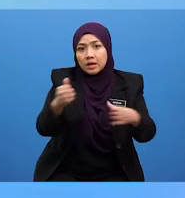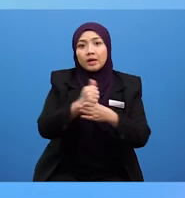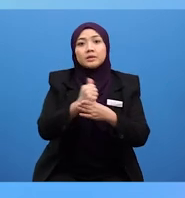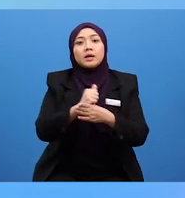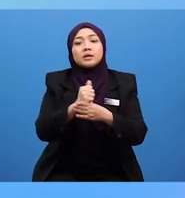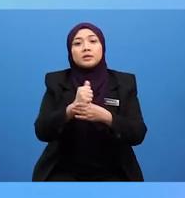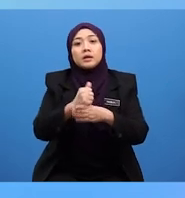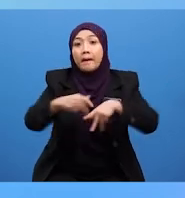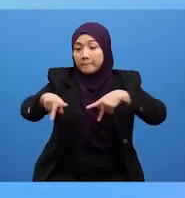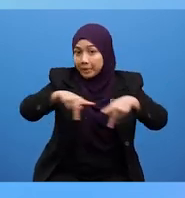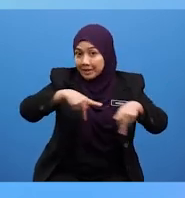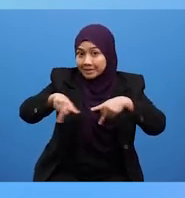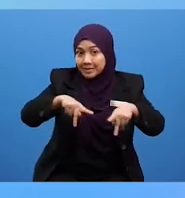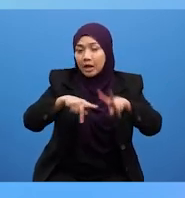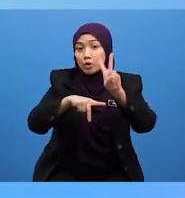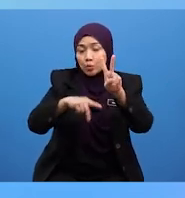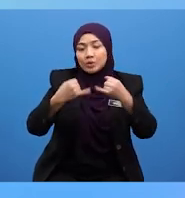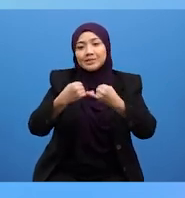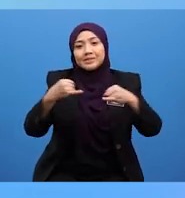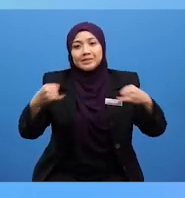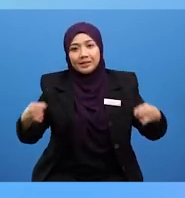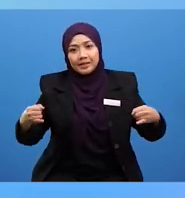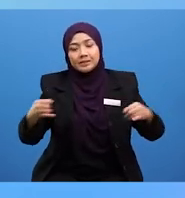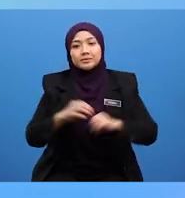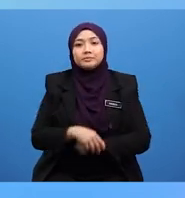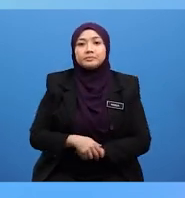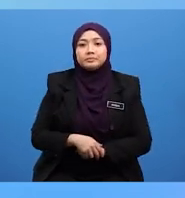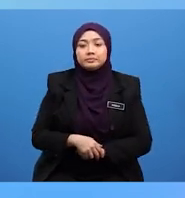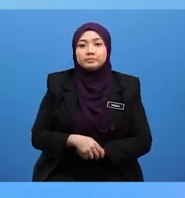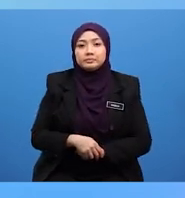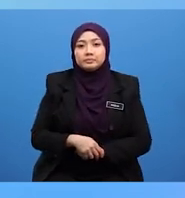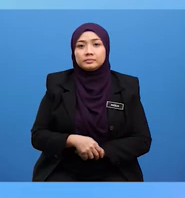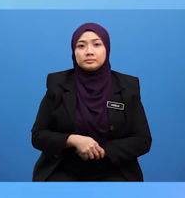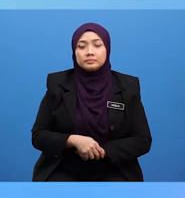antara termoplastik dengan plastik termoset.